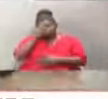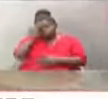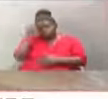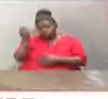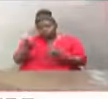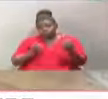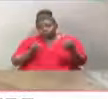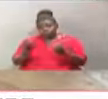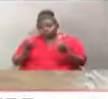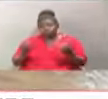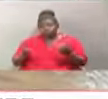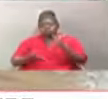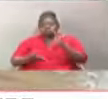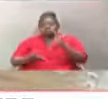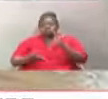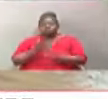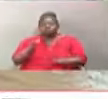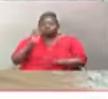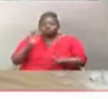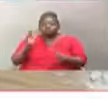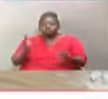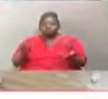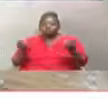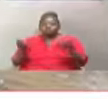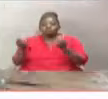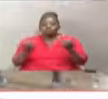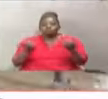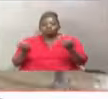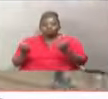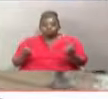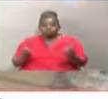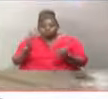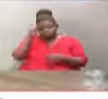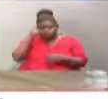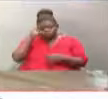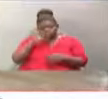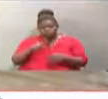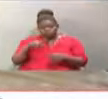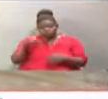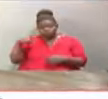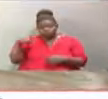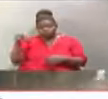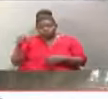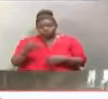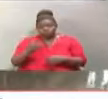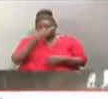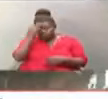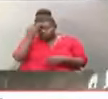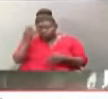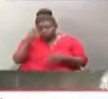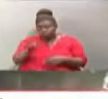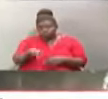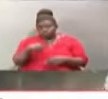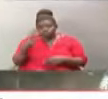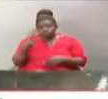emmotoka ebadde efumuka obwewo eyetisente embuzi endiga ng'ezitwala embalala bw'egudde